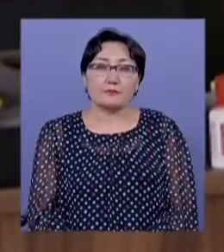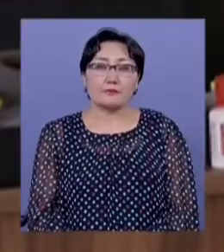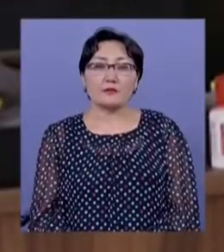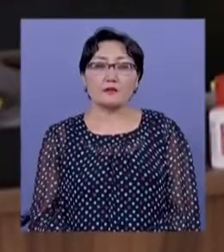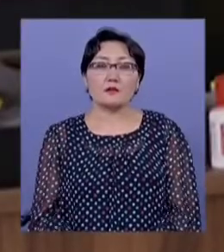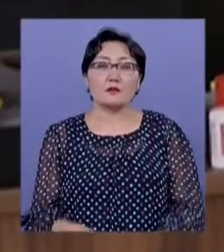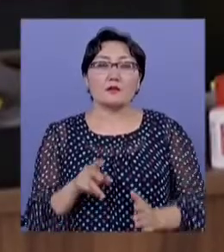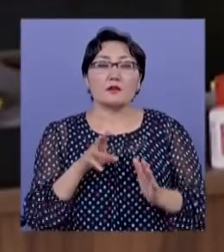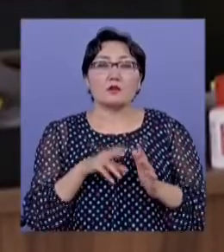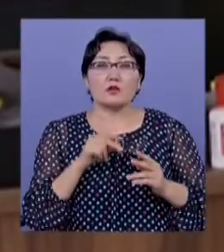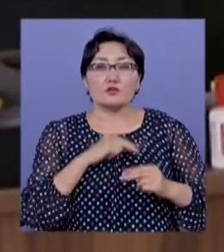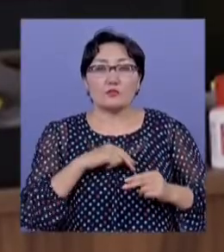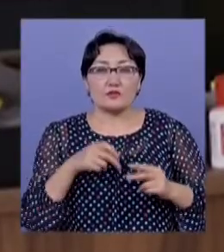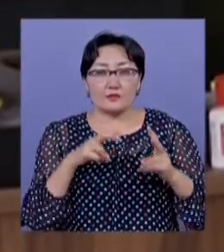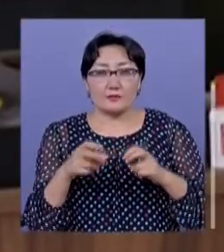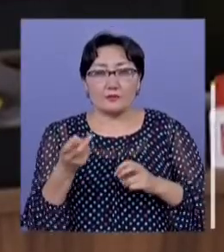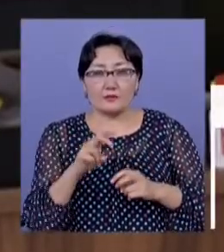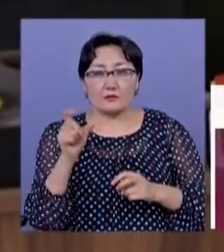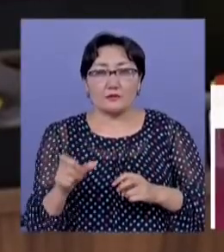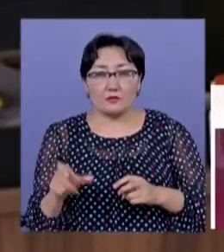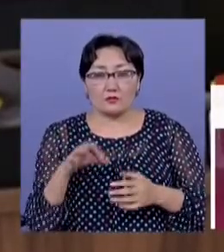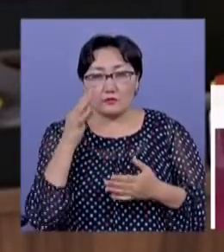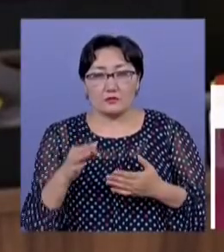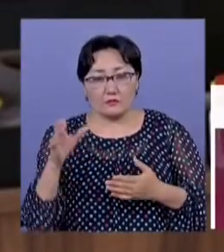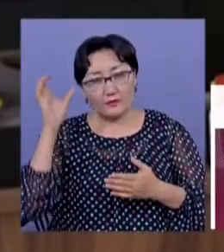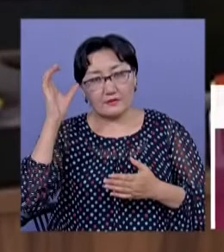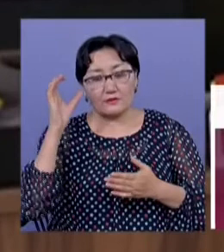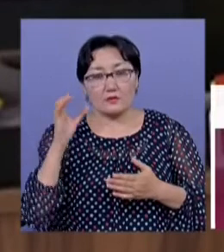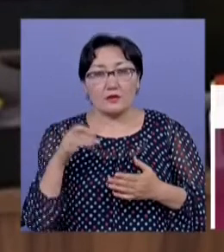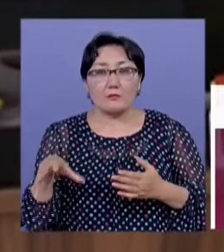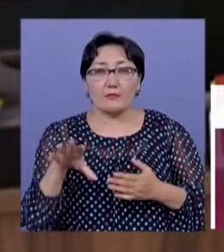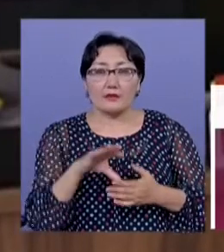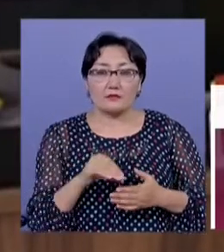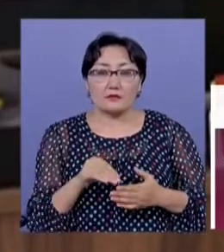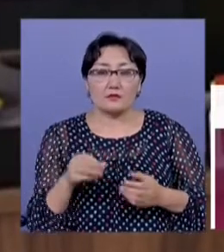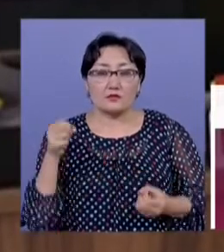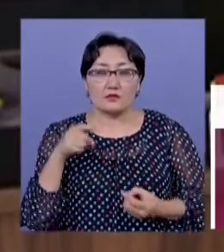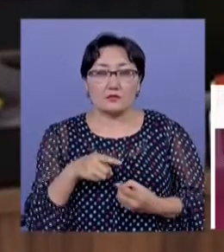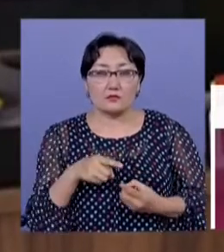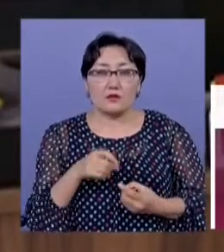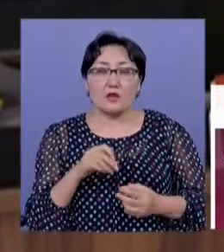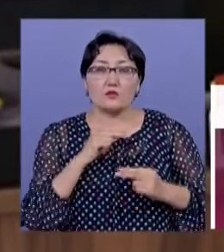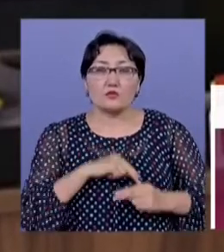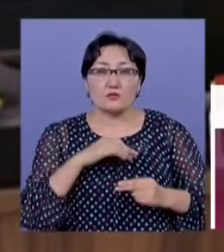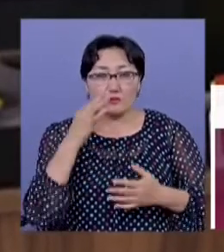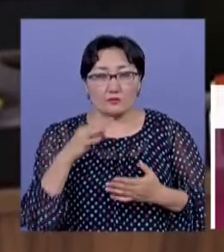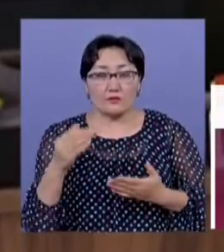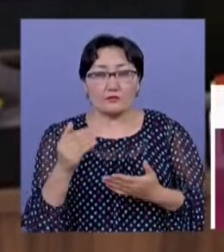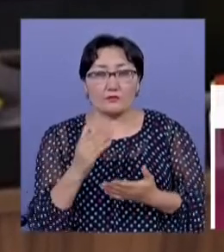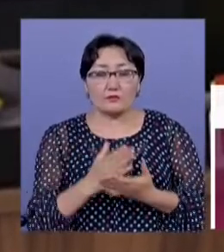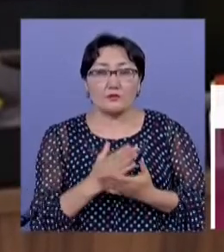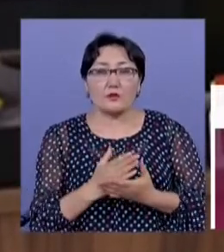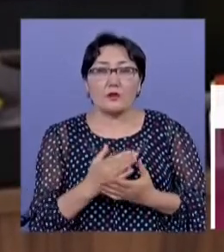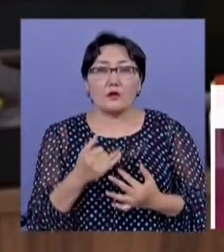Жұмыс іздеп келген азаматтар өздерінің қабілеттіліктері, образованиясы, білімі бәрі сәйкес келіп және жұмыс стажы бар болатын болса, біз